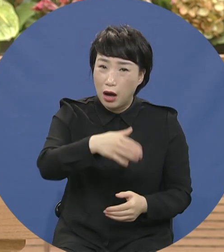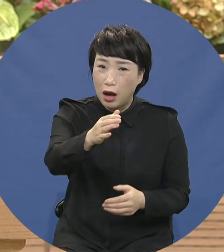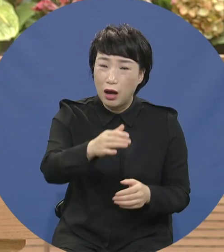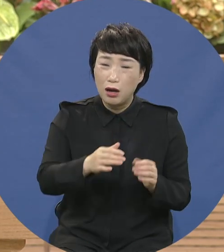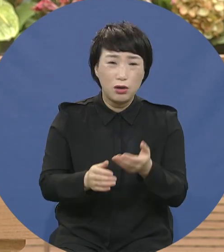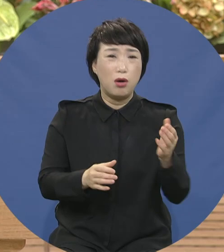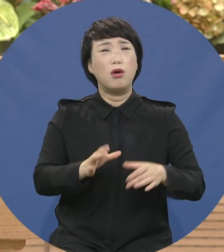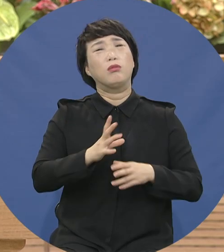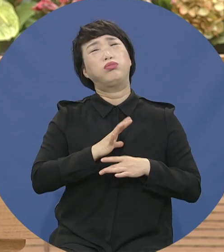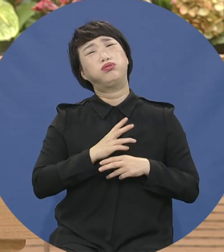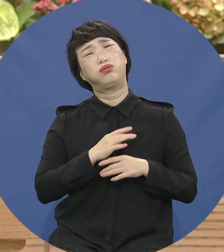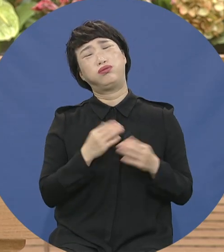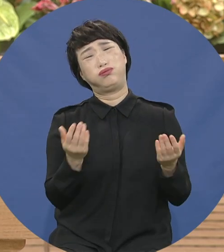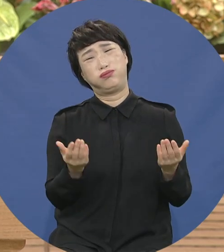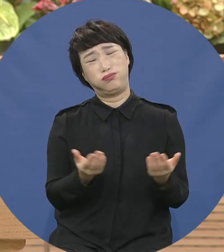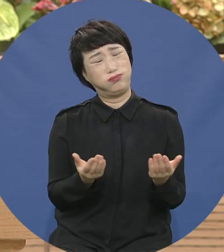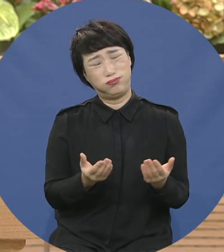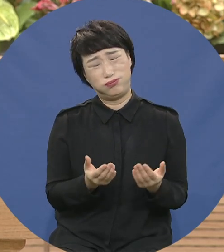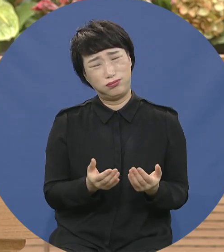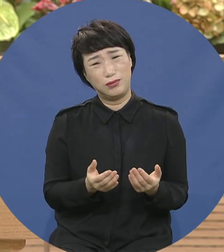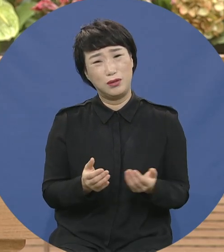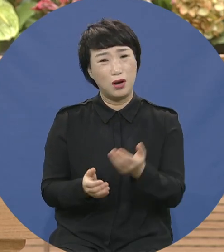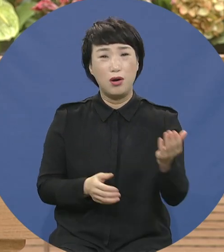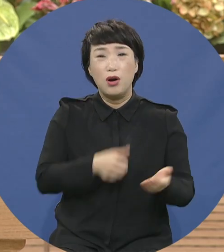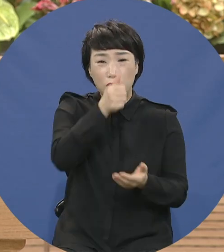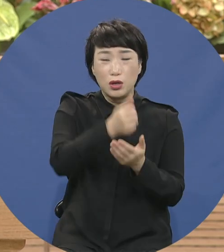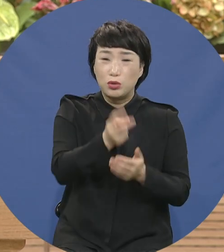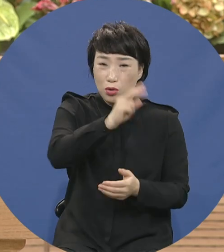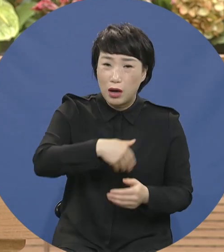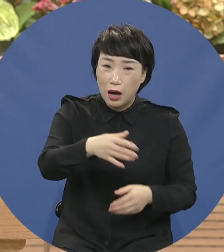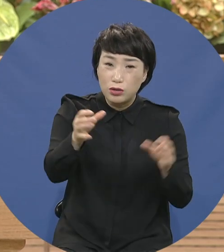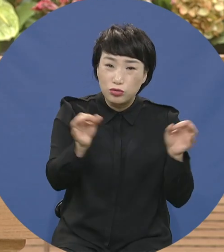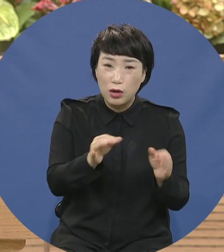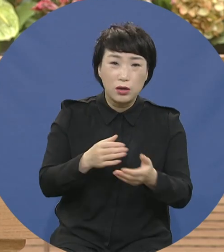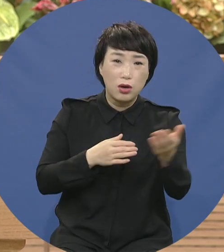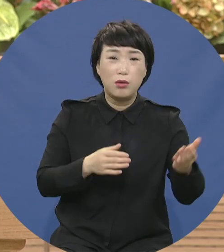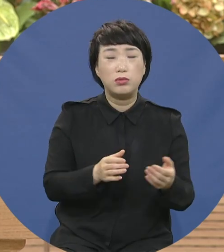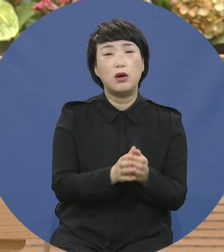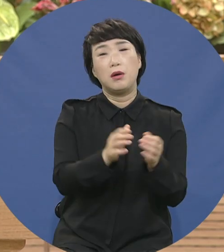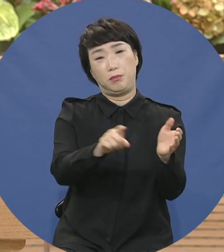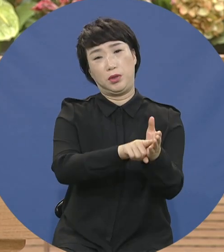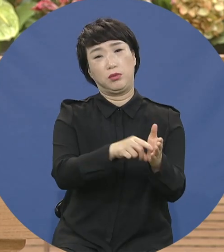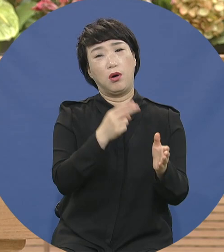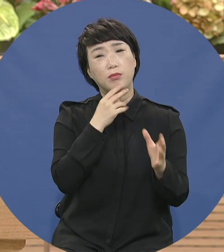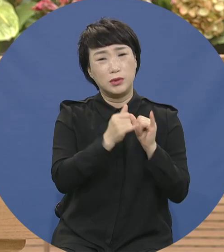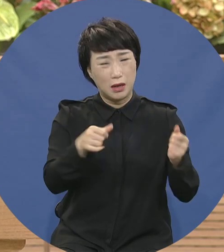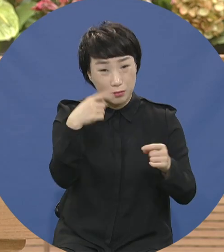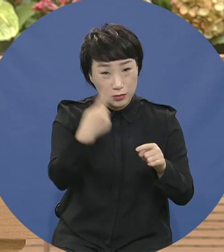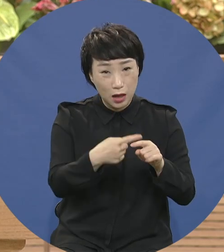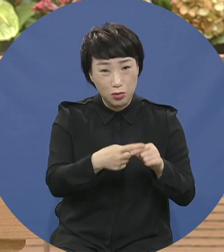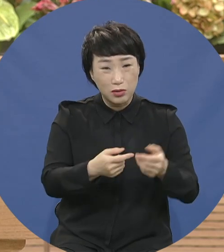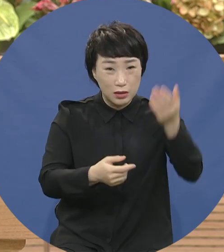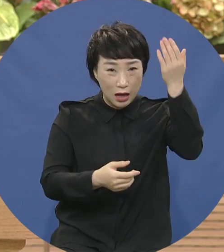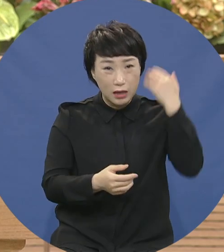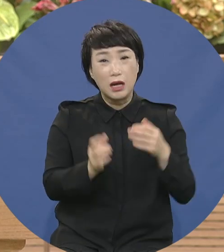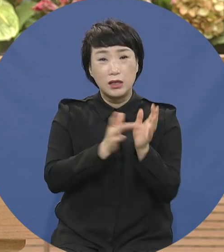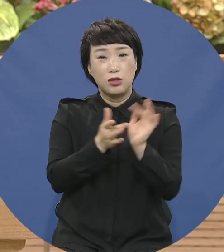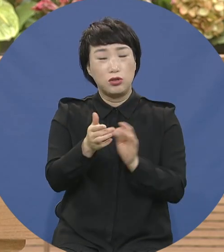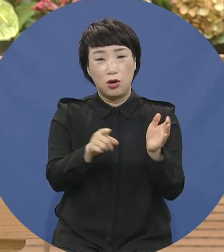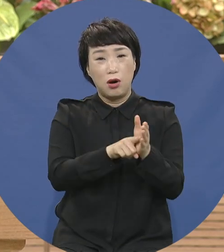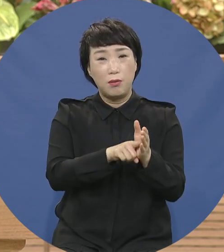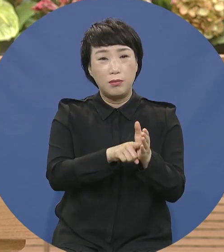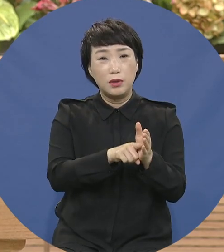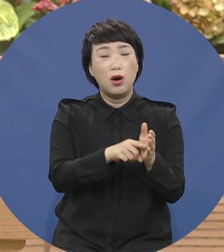것이 무서우냐 그 말이요. 죄로 돌아가는 순간 그건 불신자와 똑같고 과거에 예수 믿지